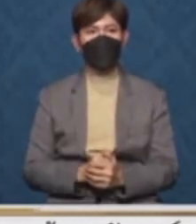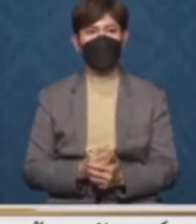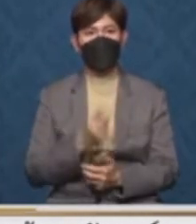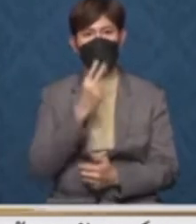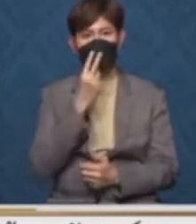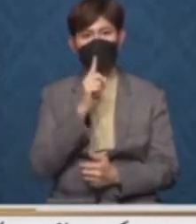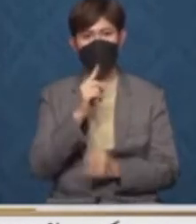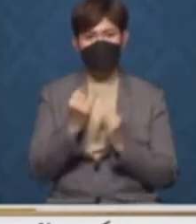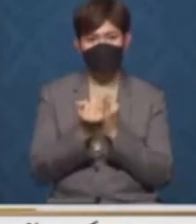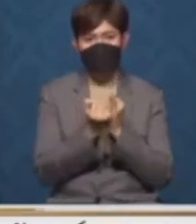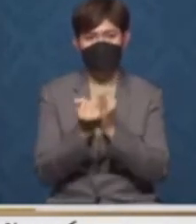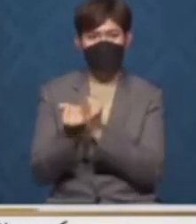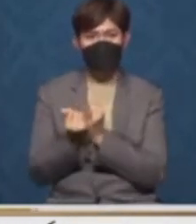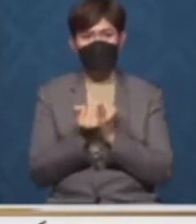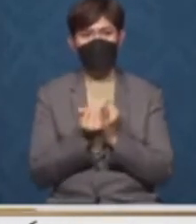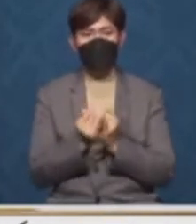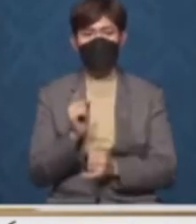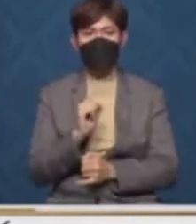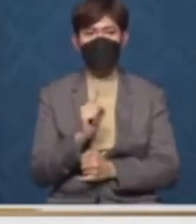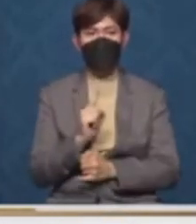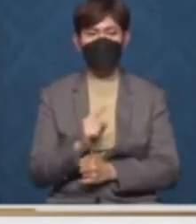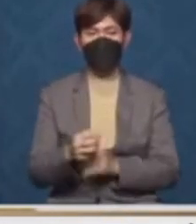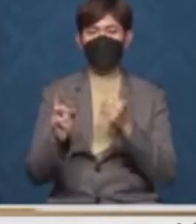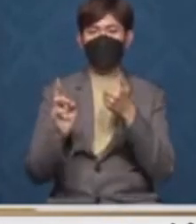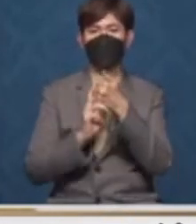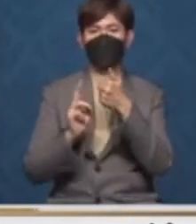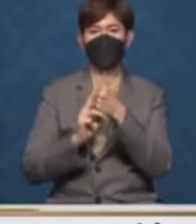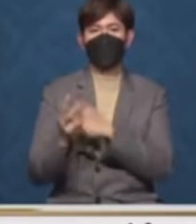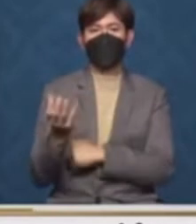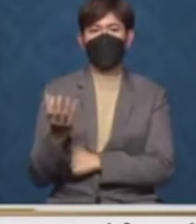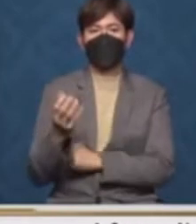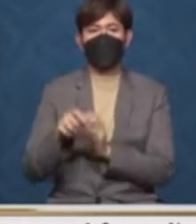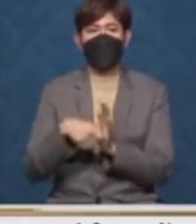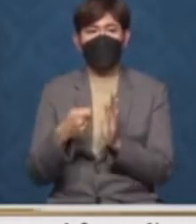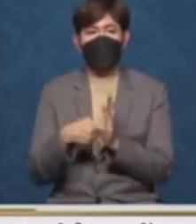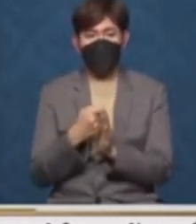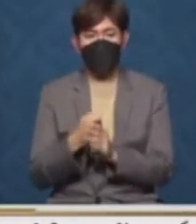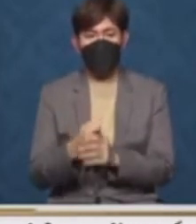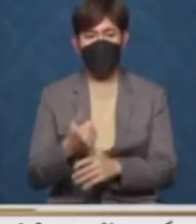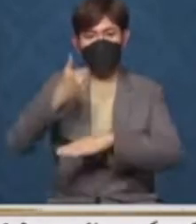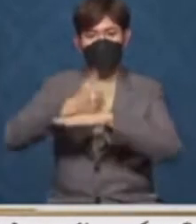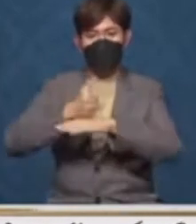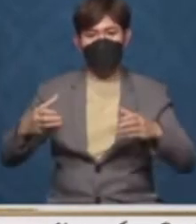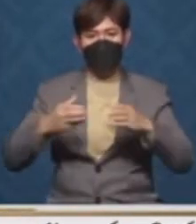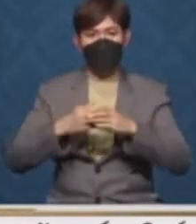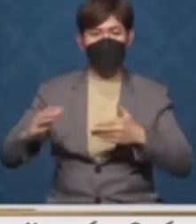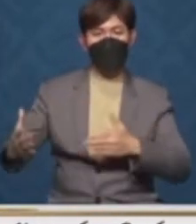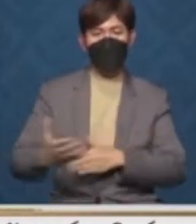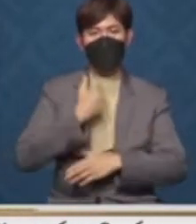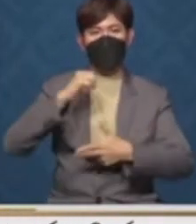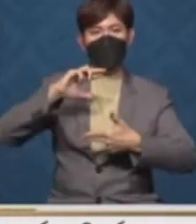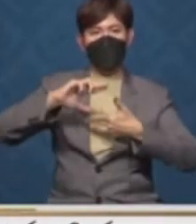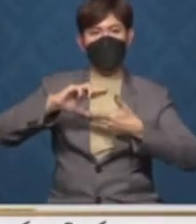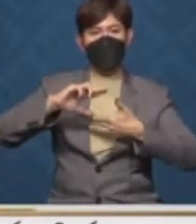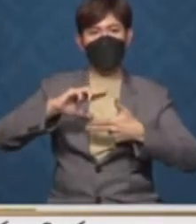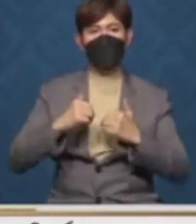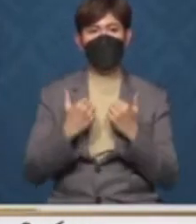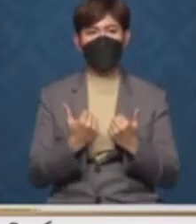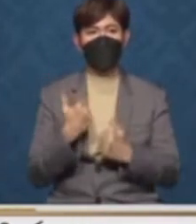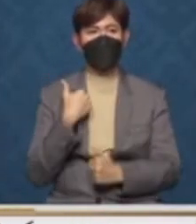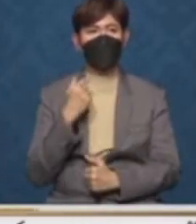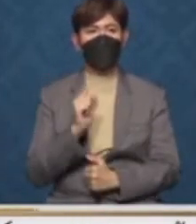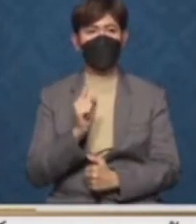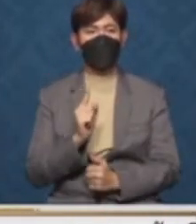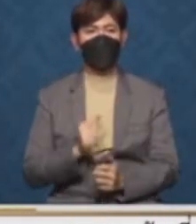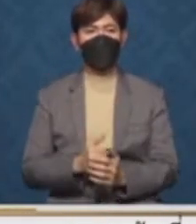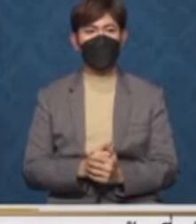พันธ์แนบแน่นกับลุงป้อมนะครับเพราะว่าลุงป้อมเป็นหัวหน้าพรรคพลังประชารัฐนอกจากนี้เนี่ยน